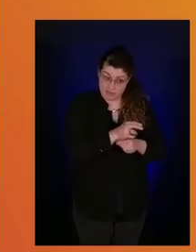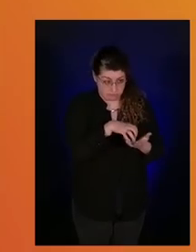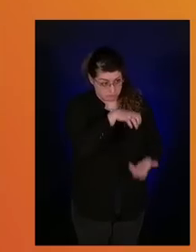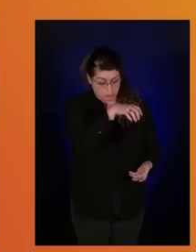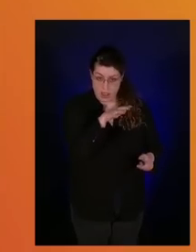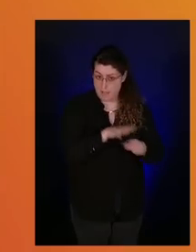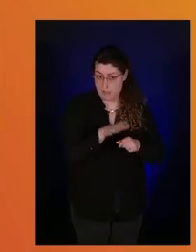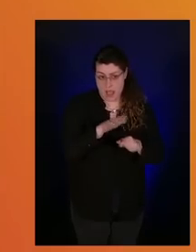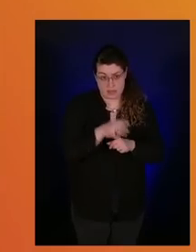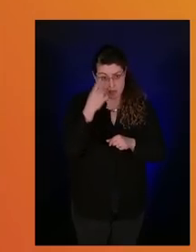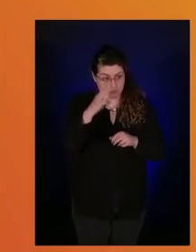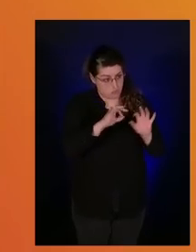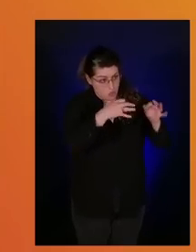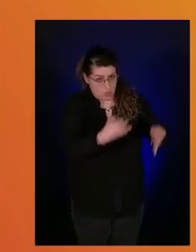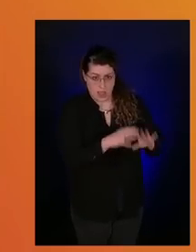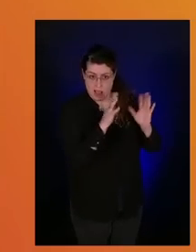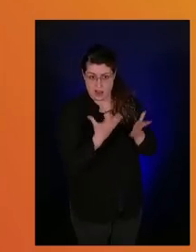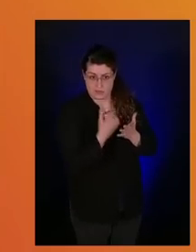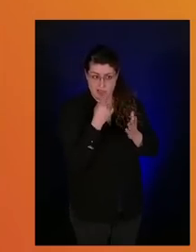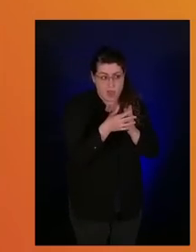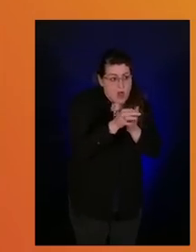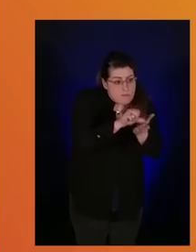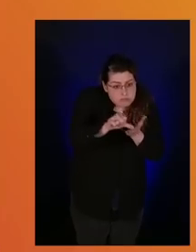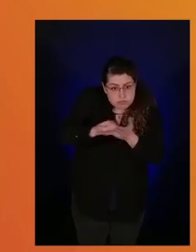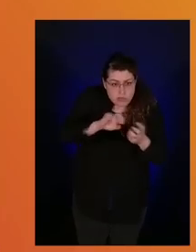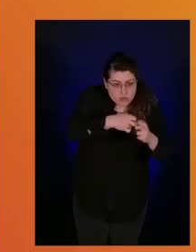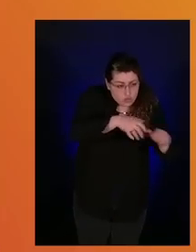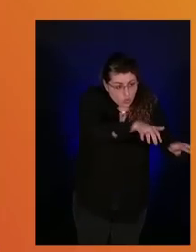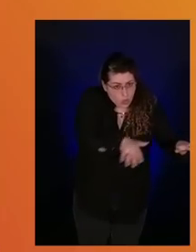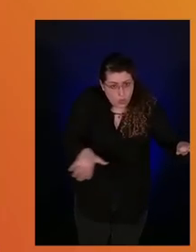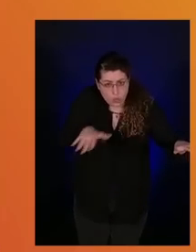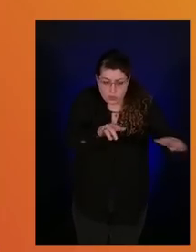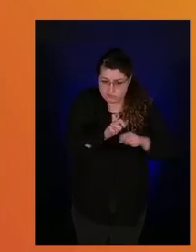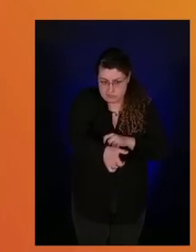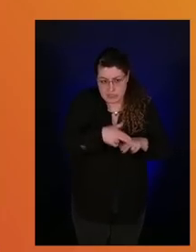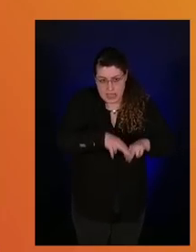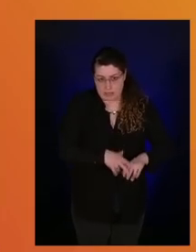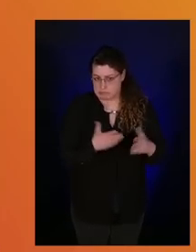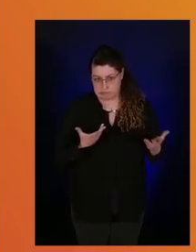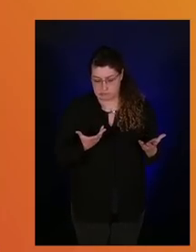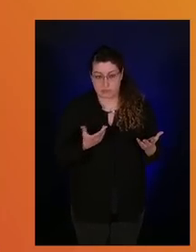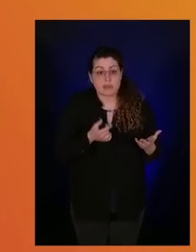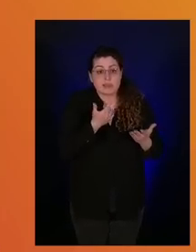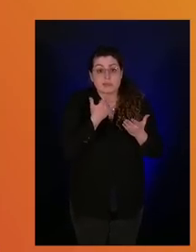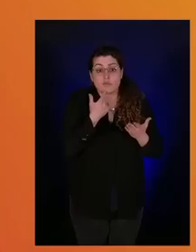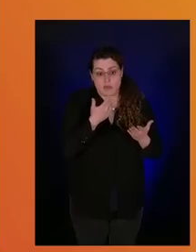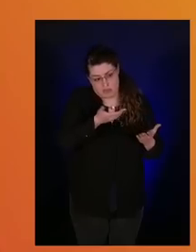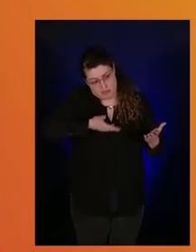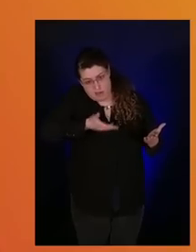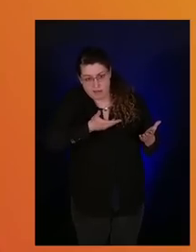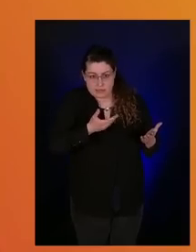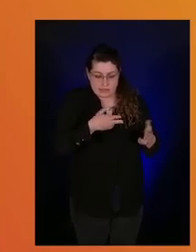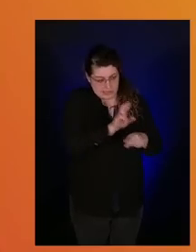un exercice comptable une fois les reversements faits aux organisations. Et donc, c'est pour ça que nous considérons que ce niveau